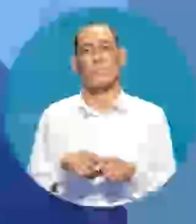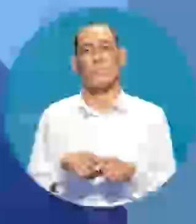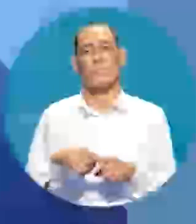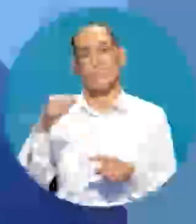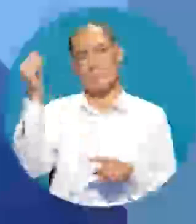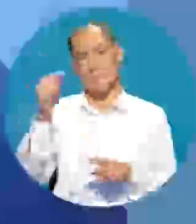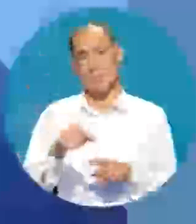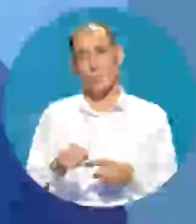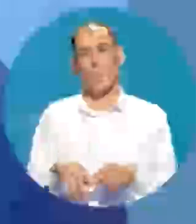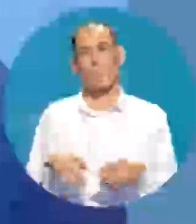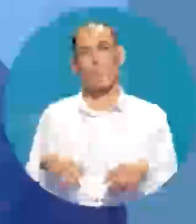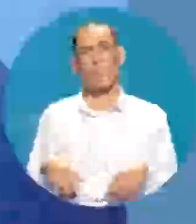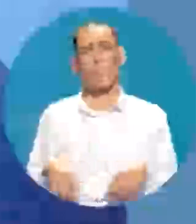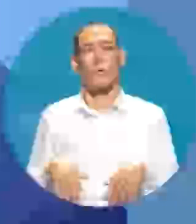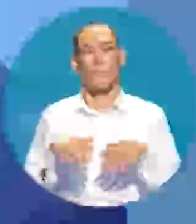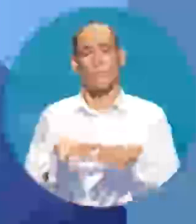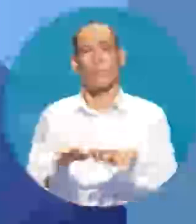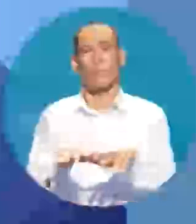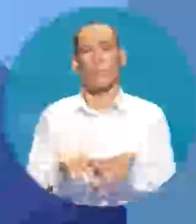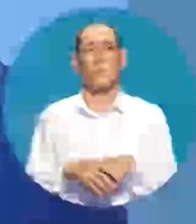қиясыздықтан пайдаланамыз әзір.